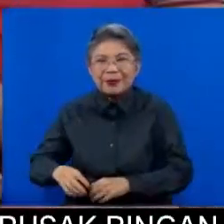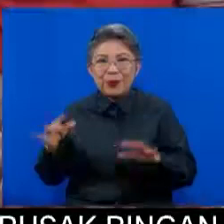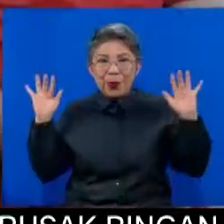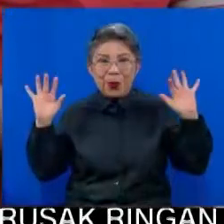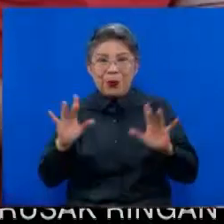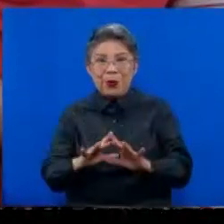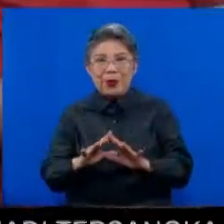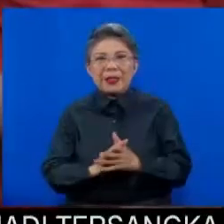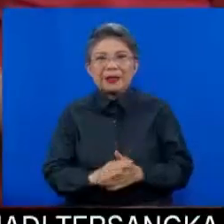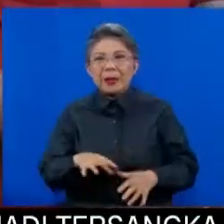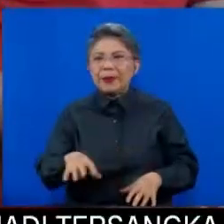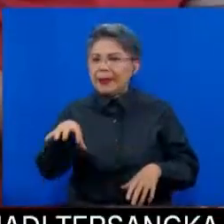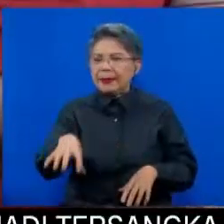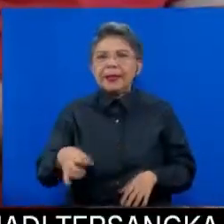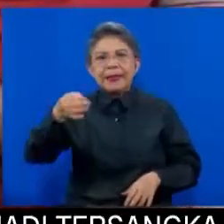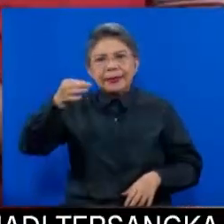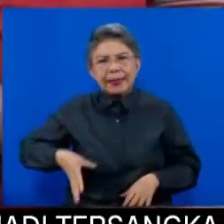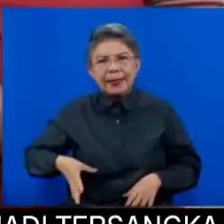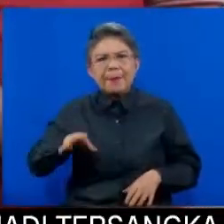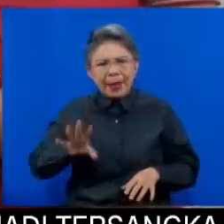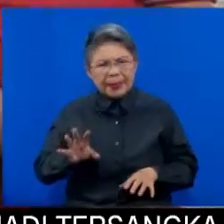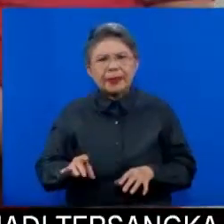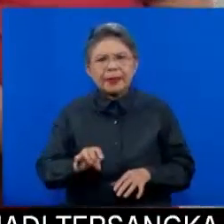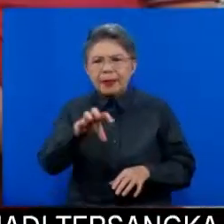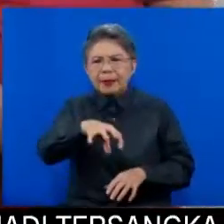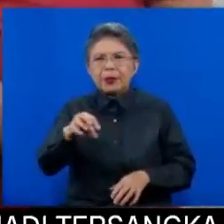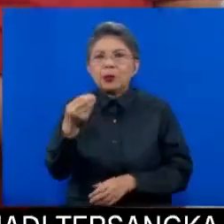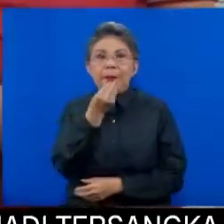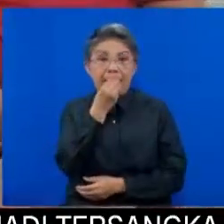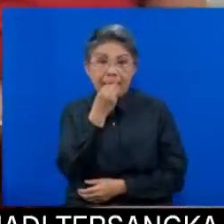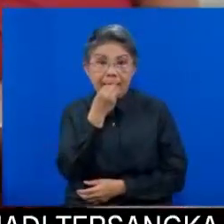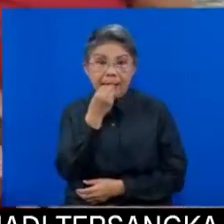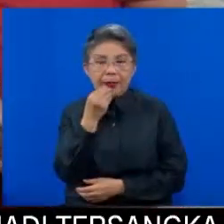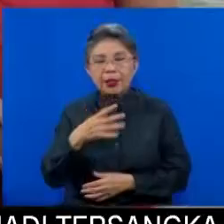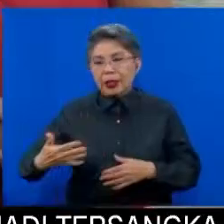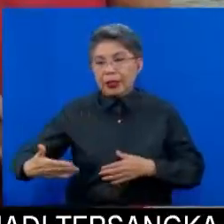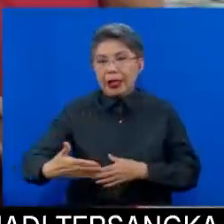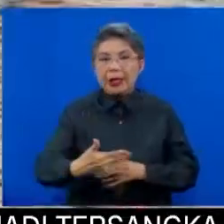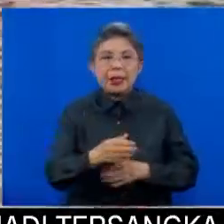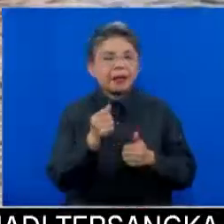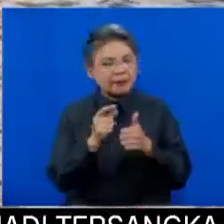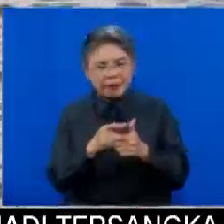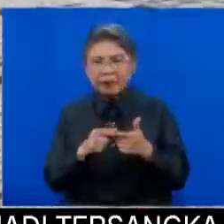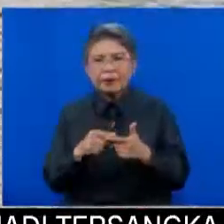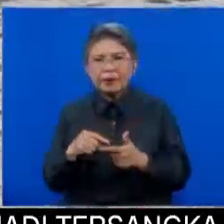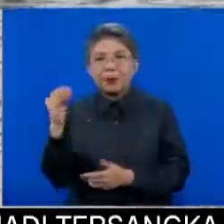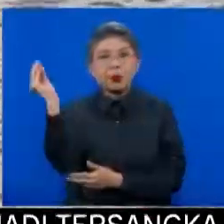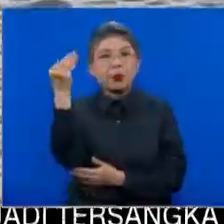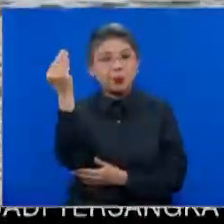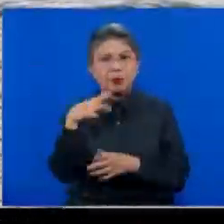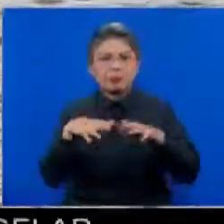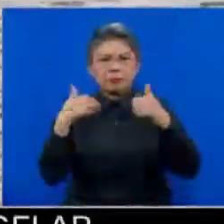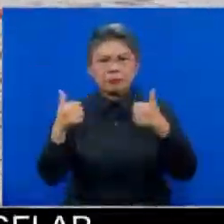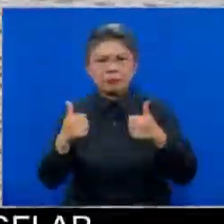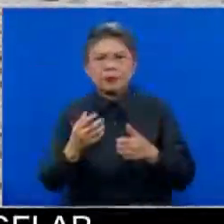tapi potensi-potensi di desa ini misalnya potensi apa kulinernya, ikan-ikan bengawannya. Warga pun berharap